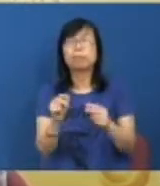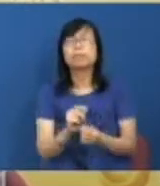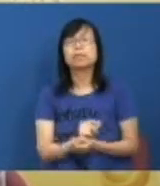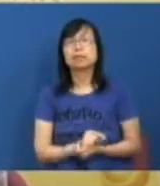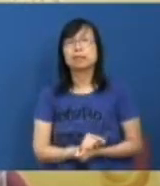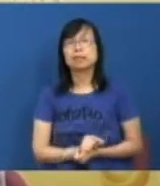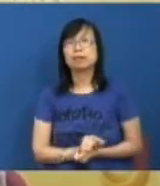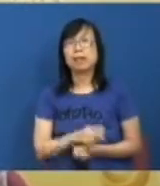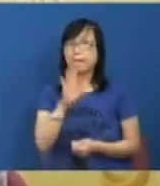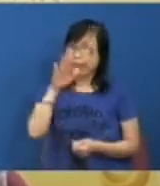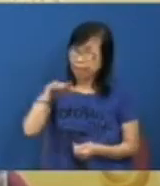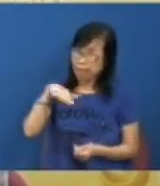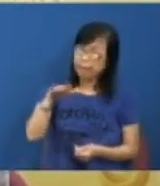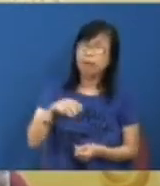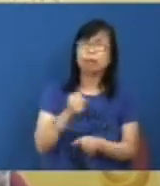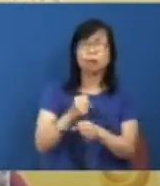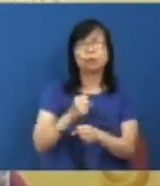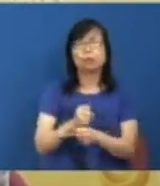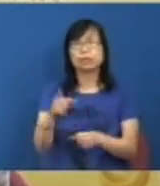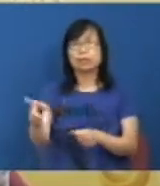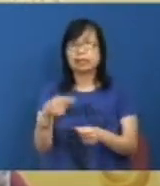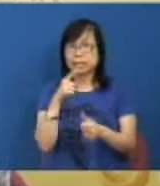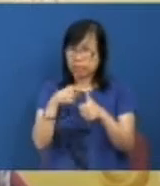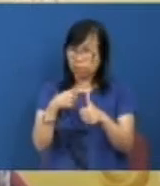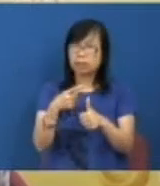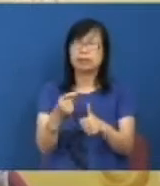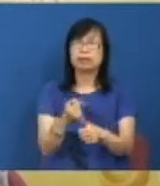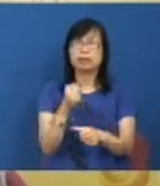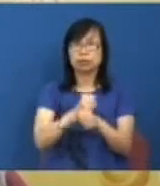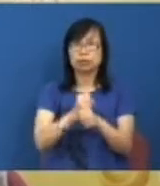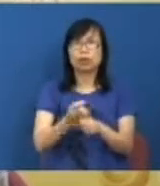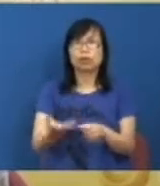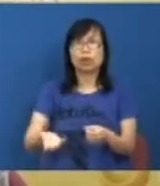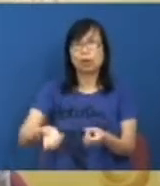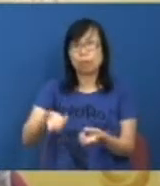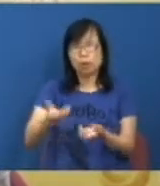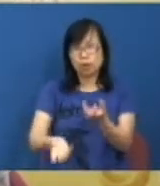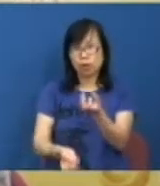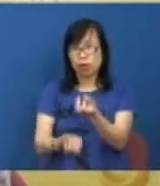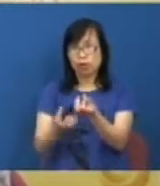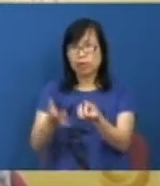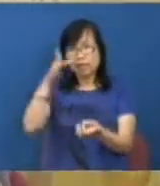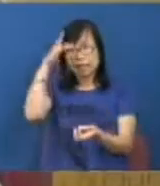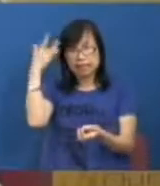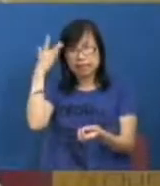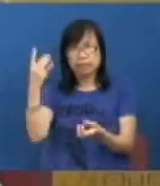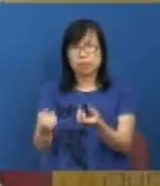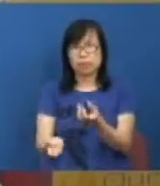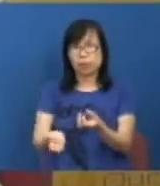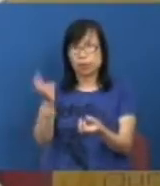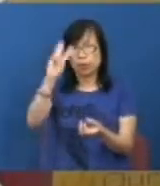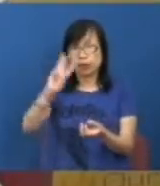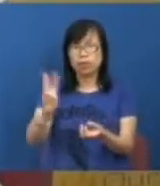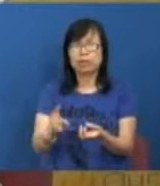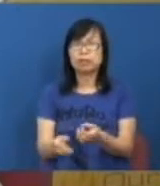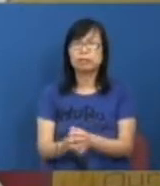不過一步一步嚟，最可以直接嘅就先做咗嗰個熱水器都 OK 嘅。 係咯，實質我自己就你知啦，喺西